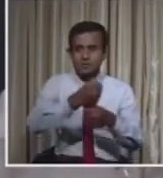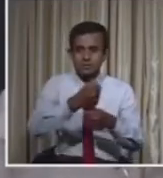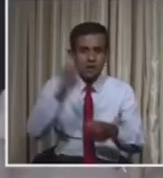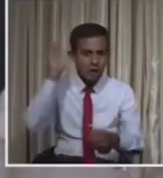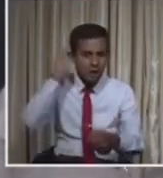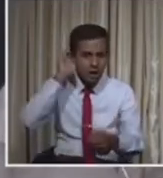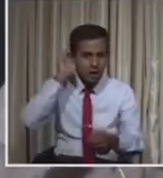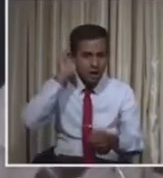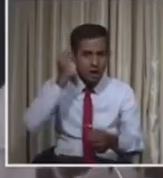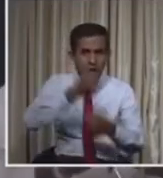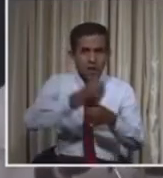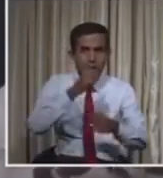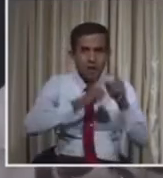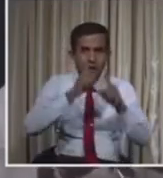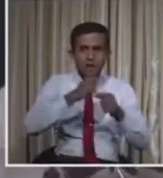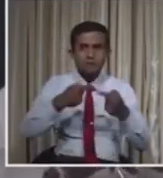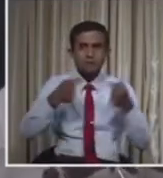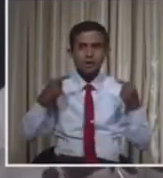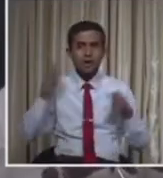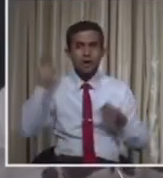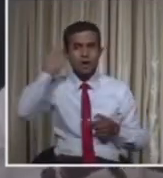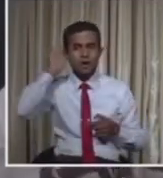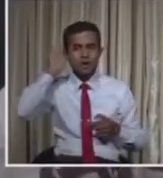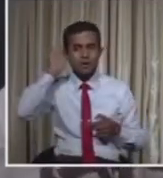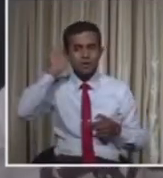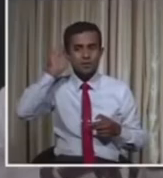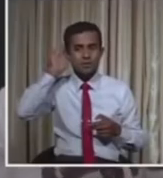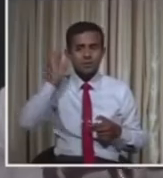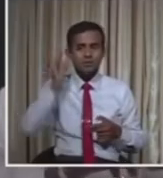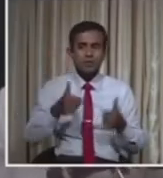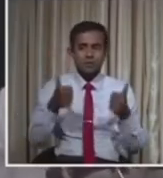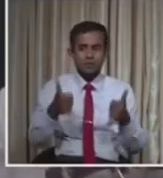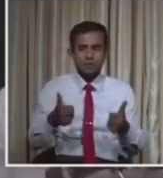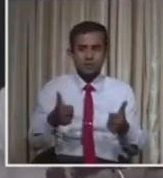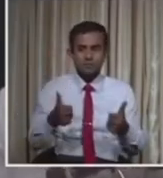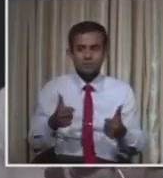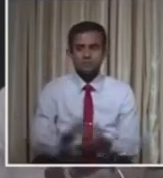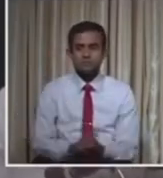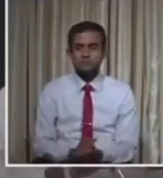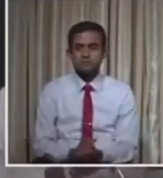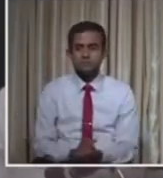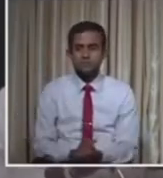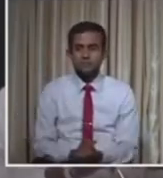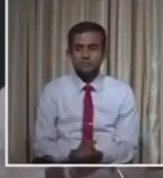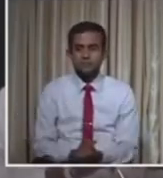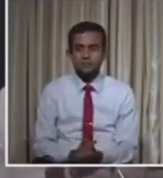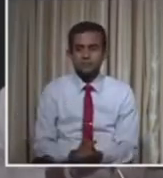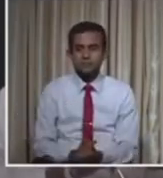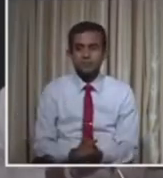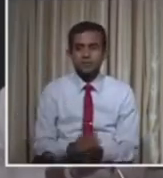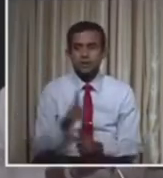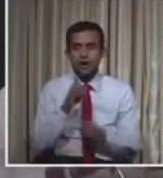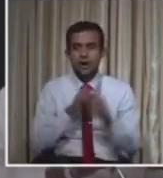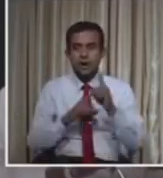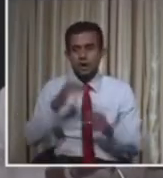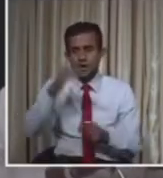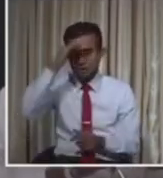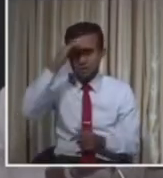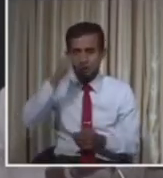ඉන්නවා. ආණ්ඩු පක්ෂය කතා කරන විපක්ෂය අහන් ඉන්නවා. බොහොම හොඳයි. හොඳ පොඩි දරුවා. දැන් ගරු